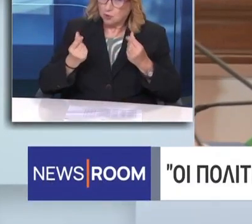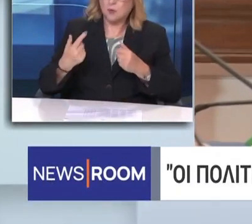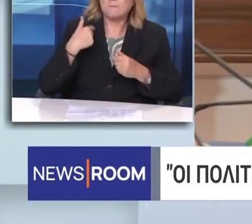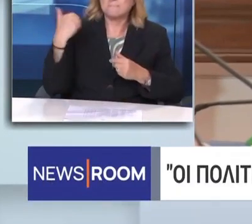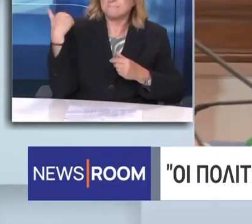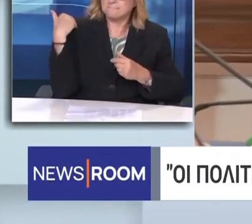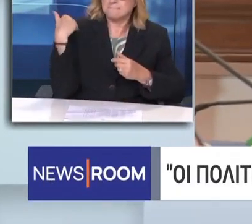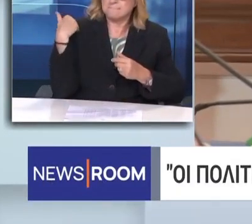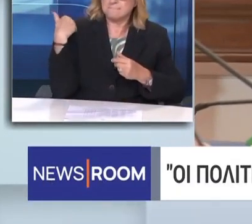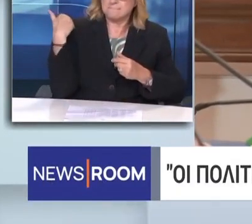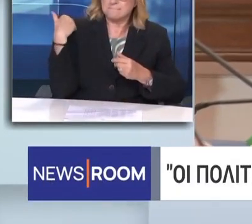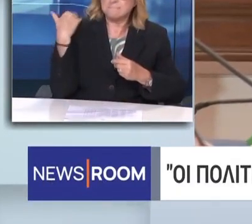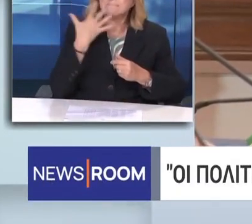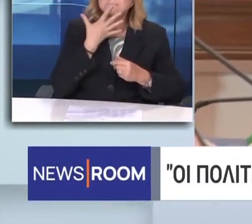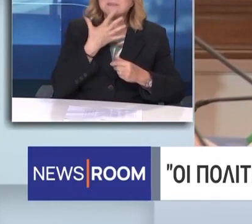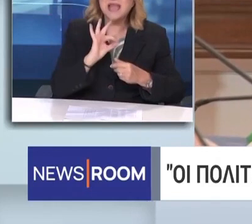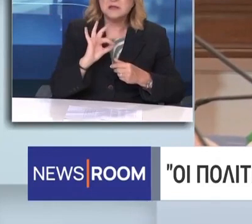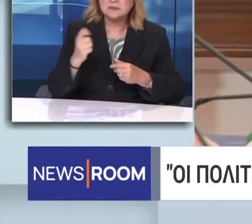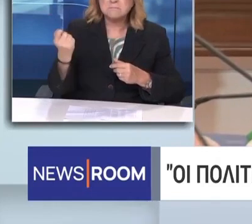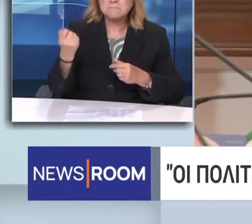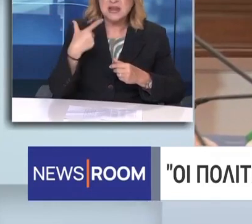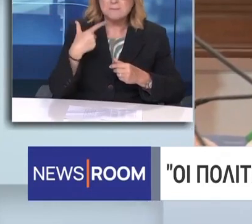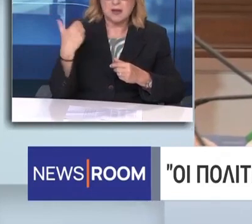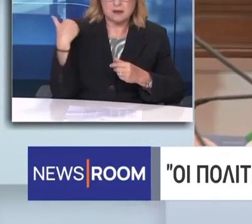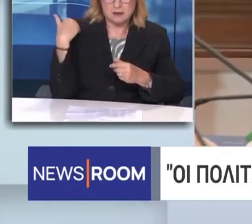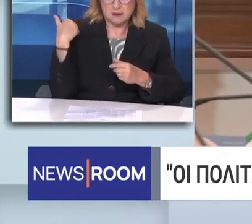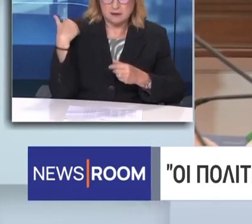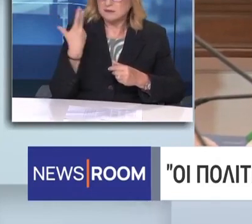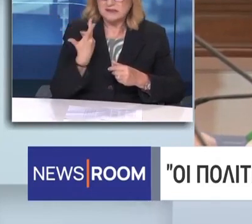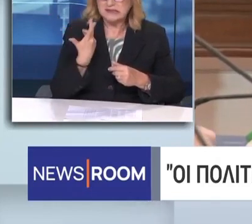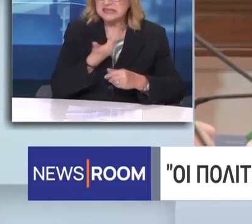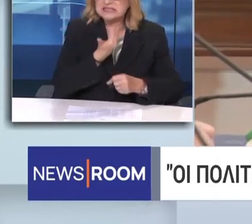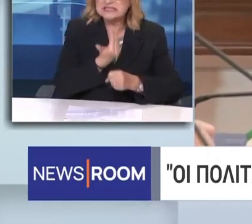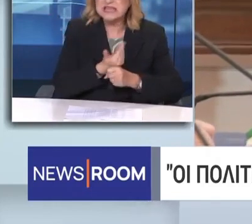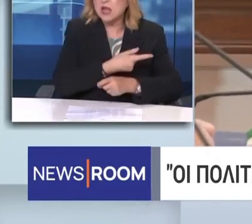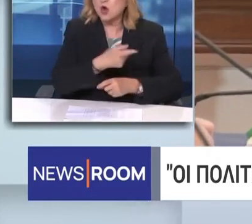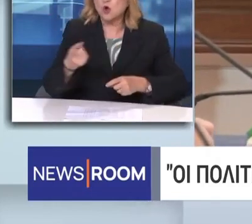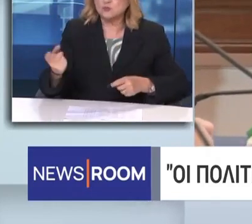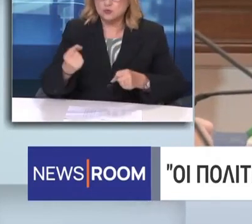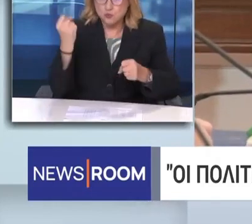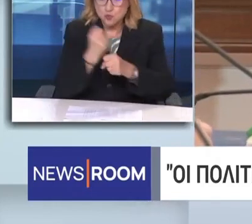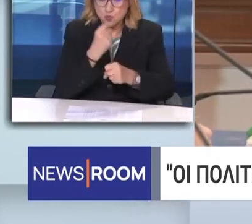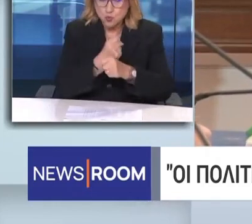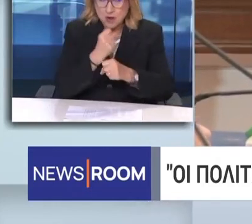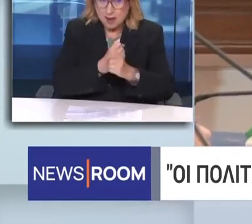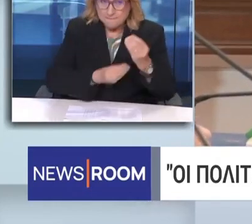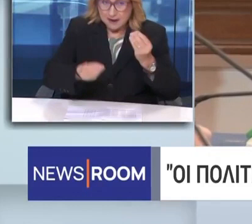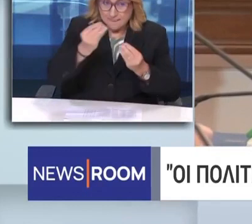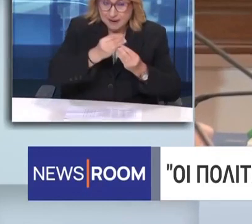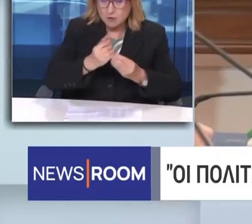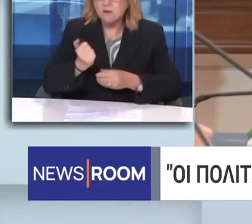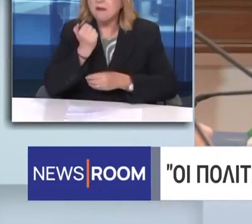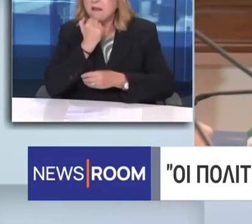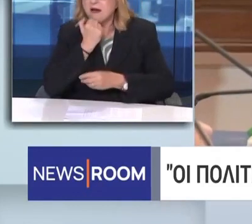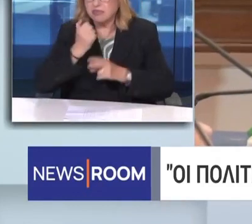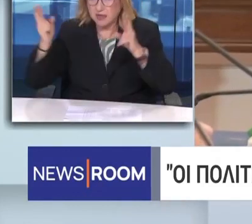ουσιαστικά περισσότερη δουλειά και λιγότερα λάθη, μεγαλύτερα αποτελέσματα και μικρότερες καθυστερήσεις σε